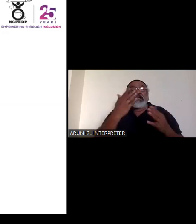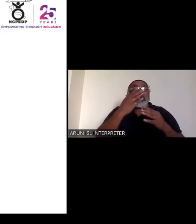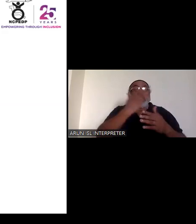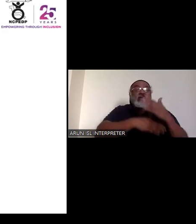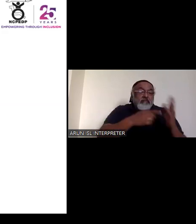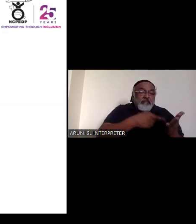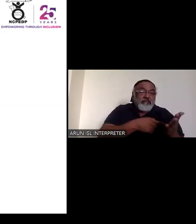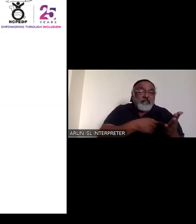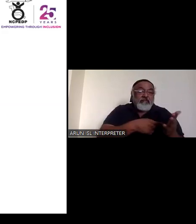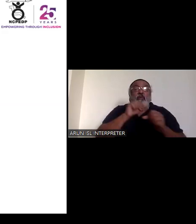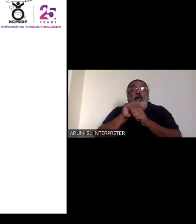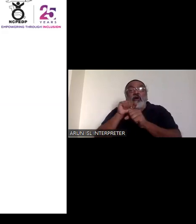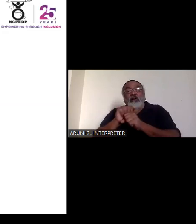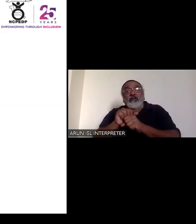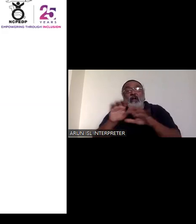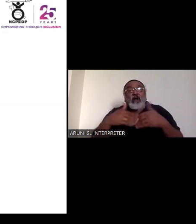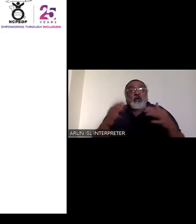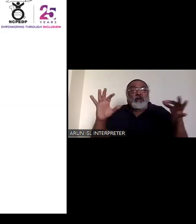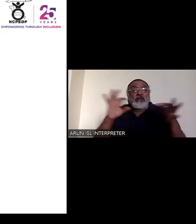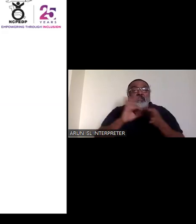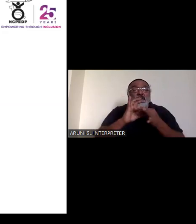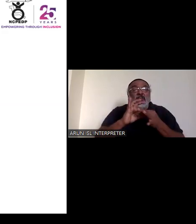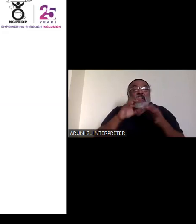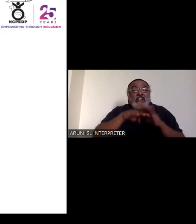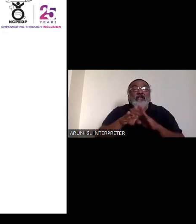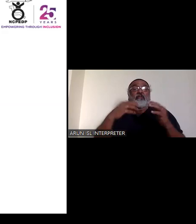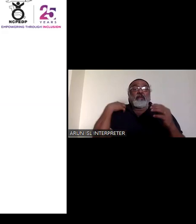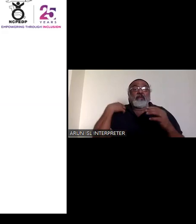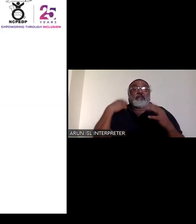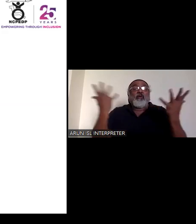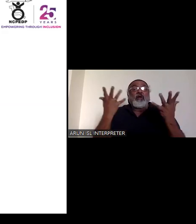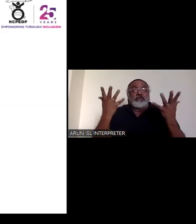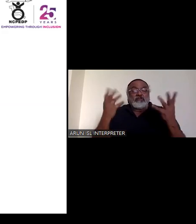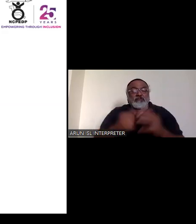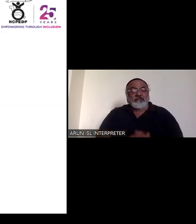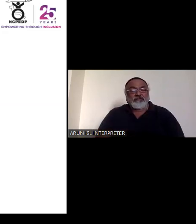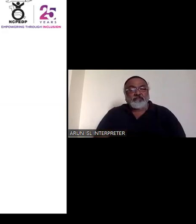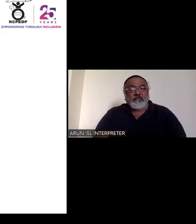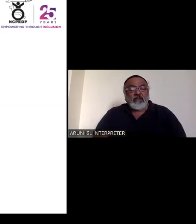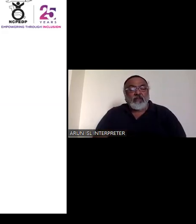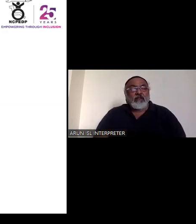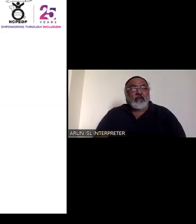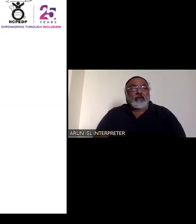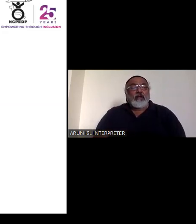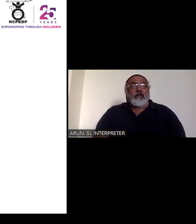जरूरतें हैं उनको हम उजागर करेंगे इस सेशन में, और यह समझेंगे कि आजीविका की पूरी जो